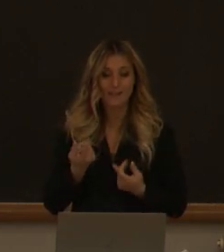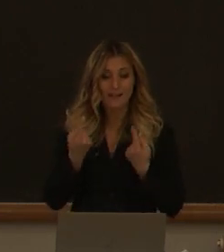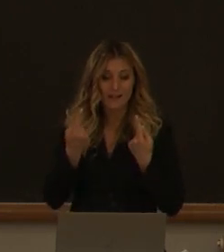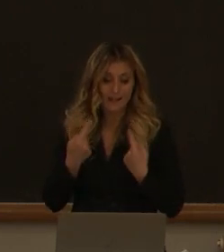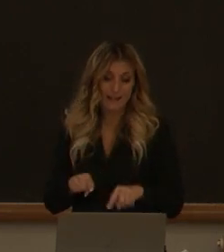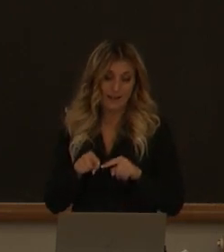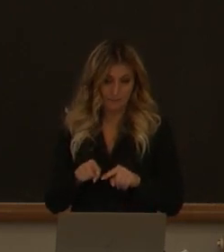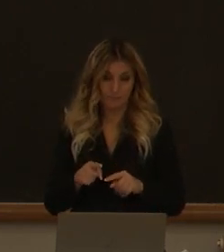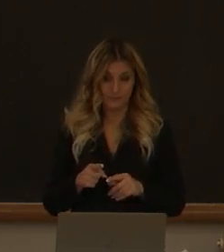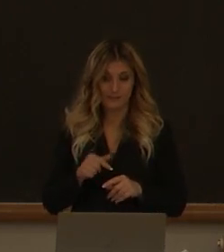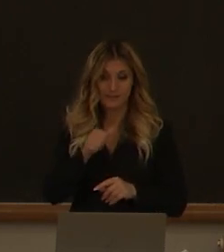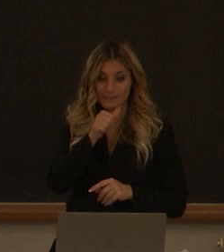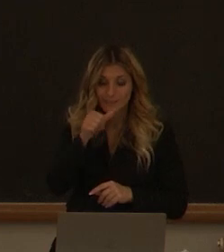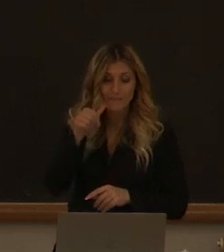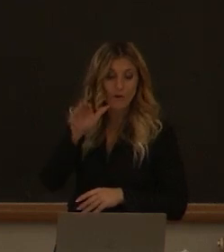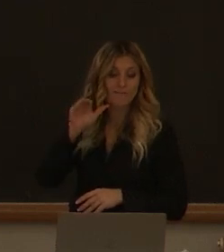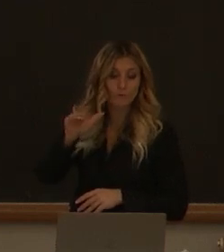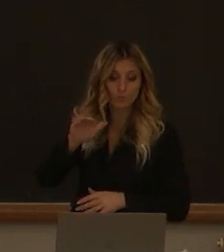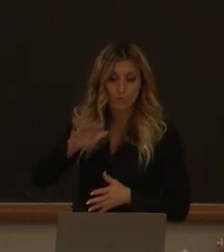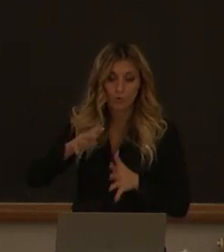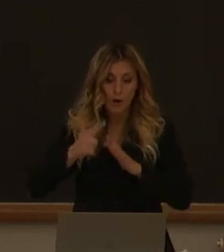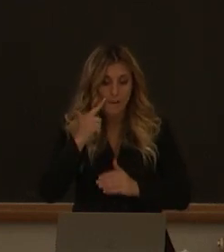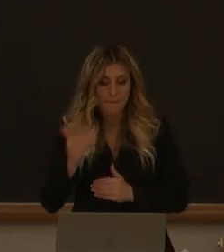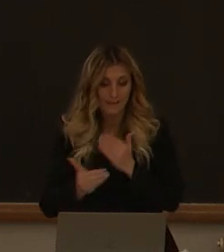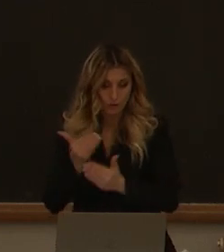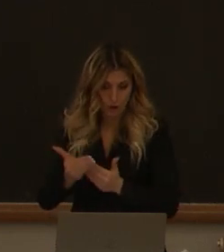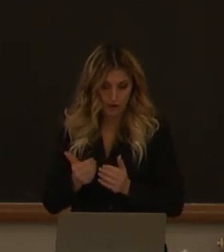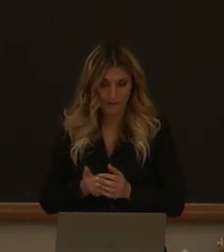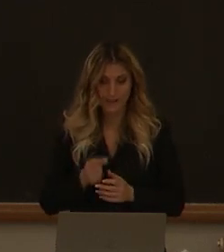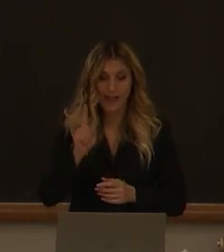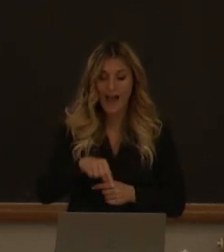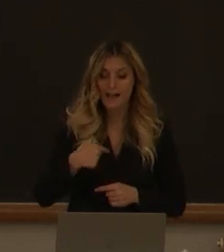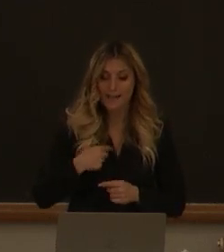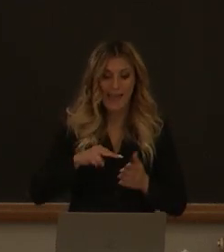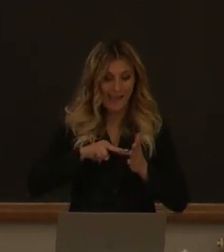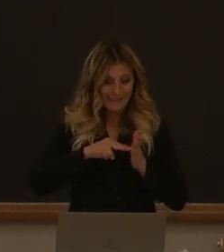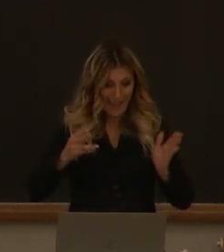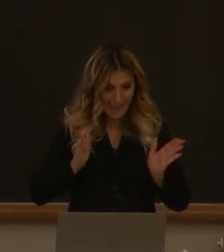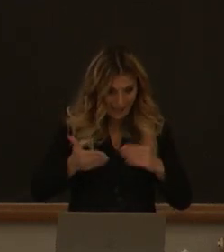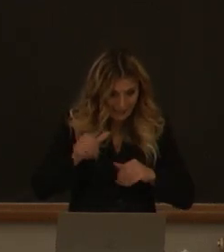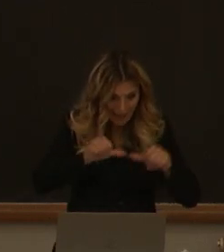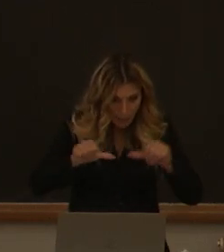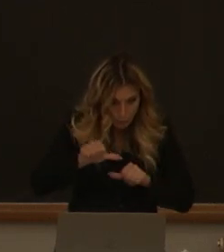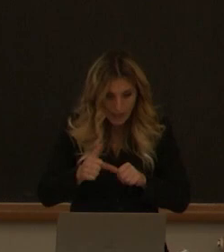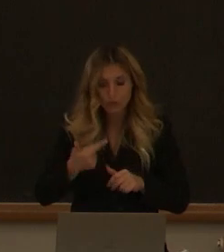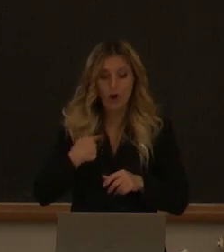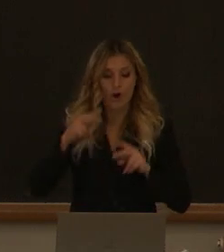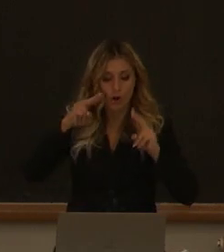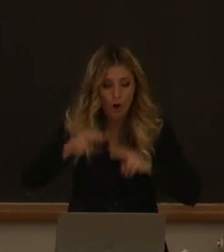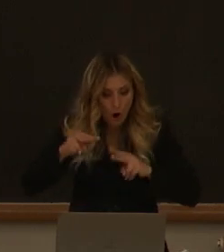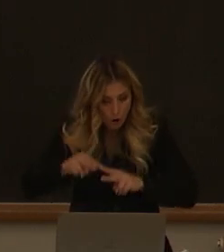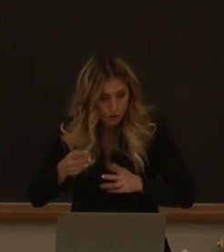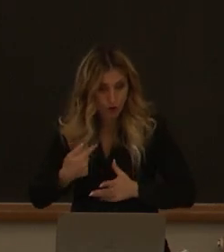ovviamente vanno nelle biotecnologie agroalimentari, ma anche tecnici laboratori per i prodotti biotecnologici, anche